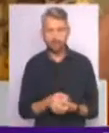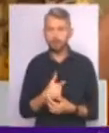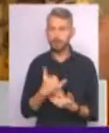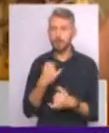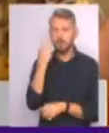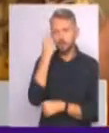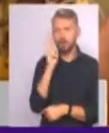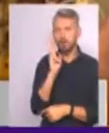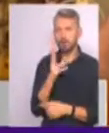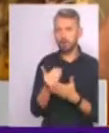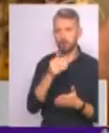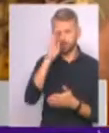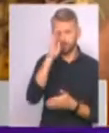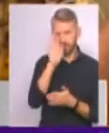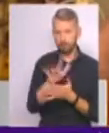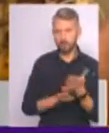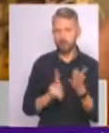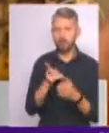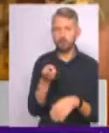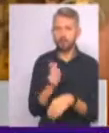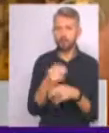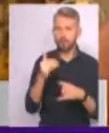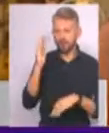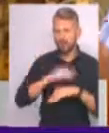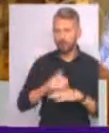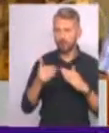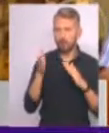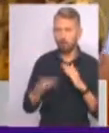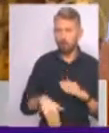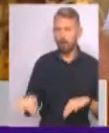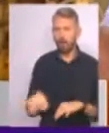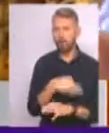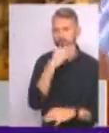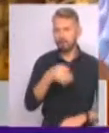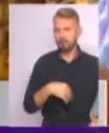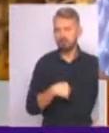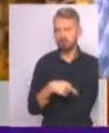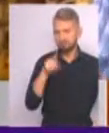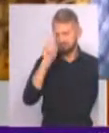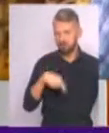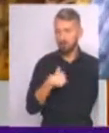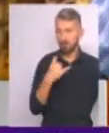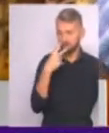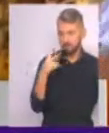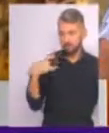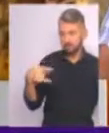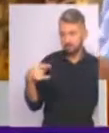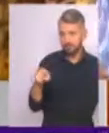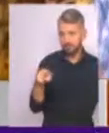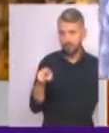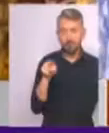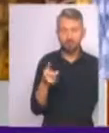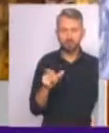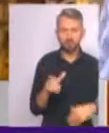мне вибачитись перед чоловіками, которые придут сегодня вечером додому, а дружины им скажут: ты знаешь, я сегодня дивилась программу, там